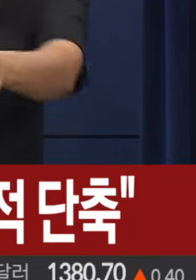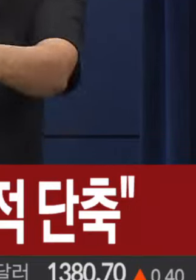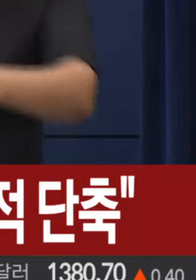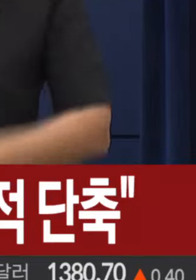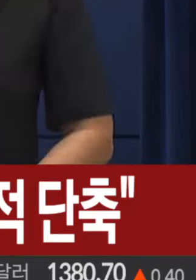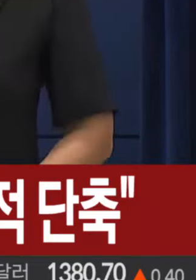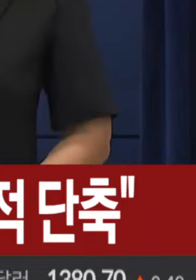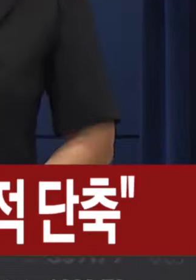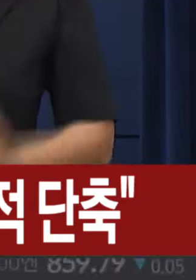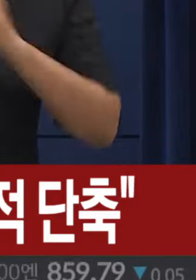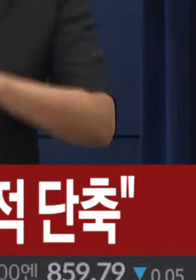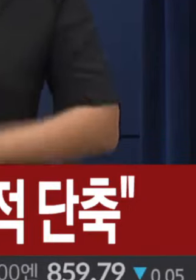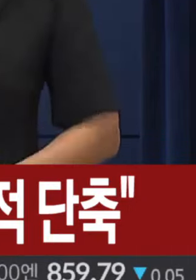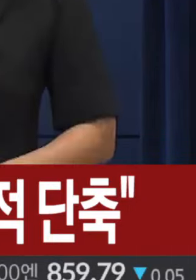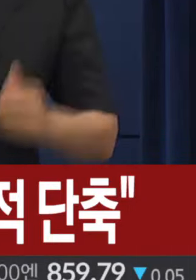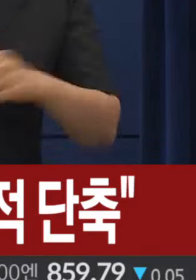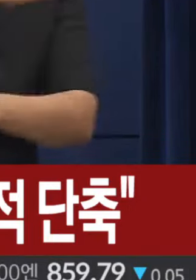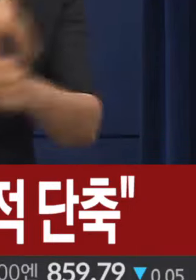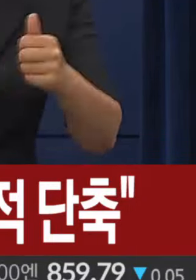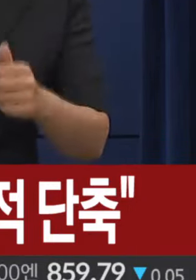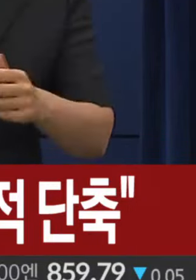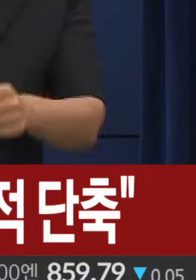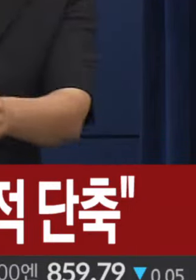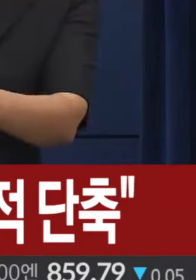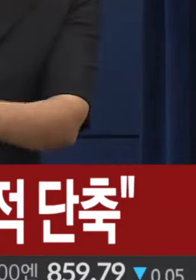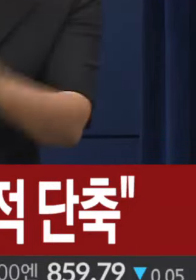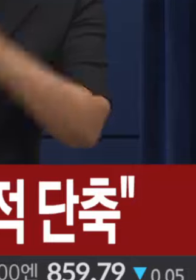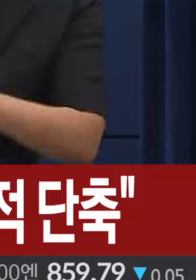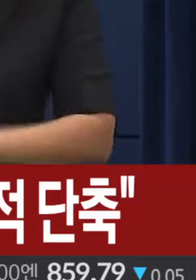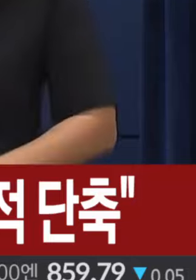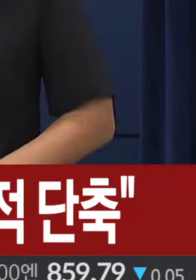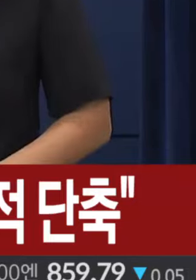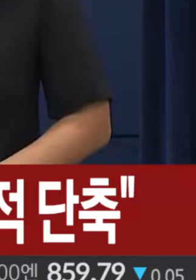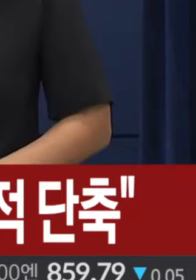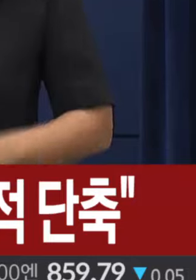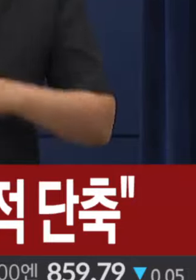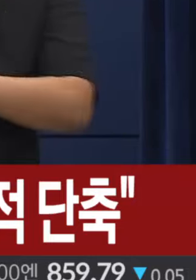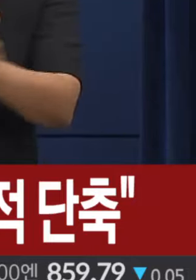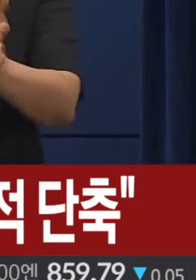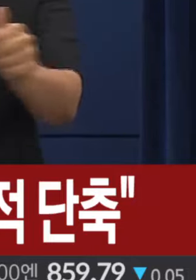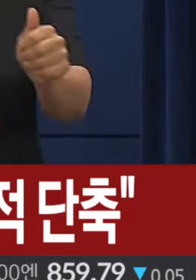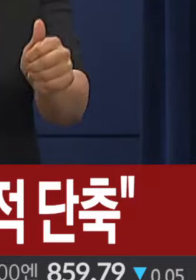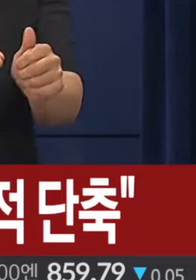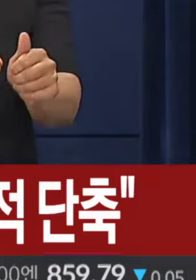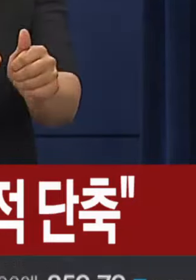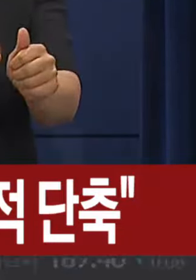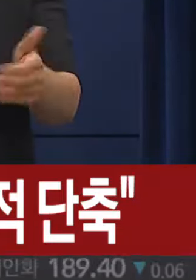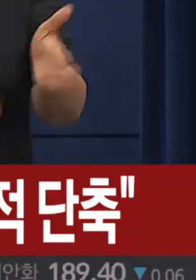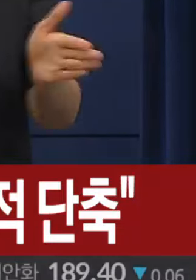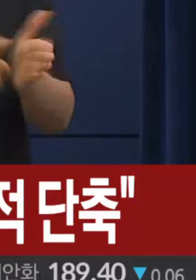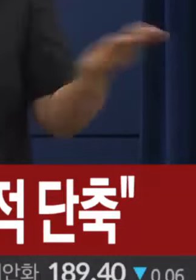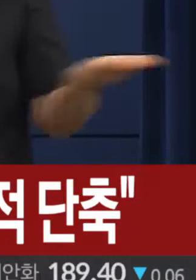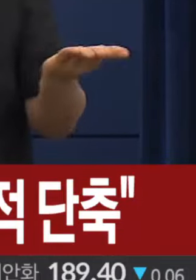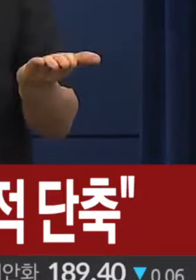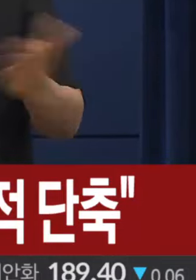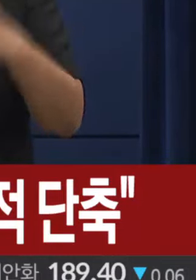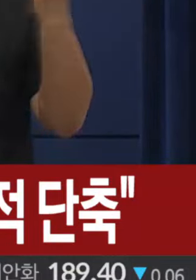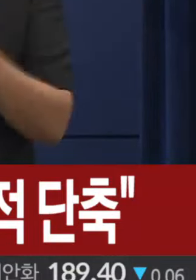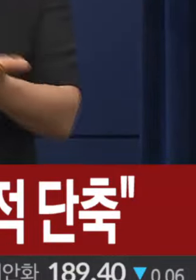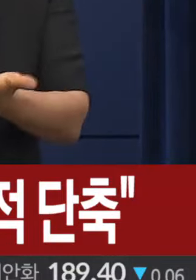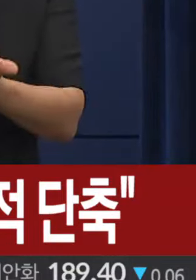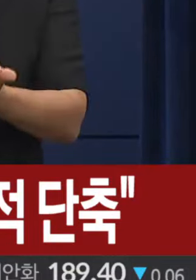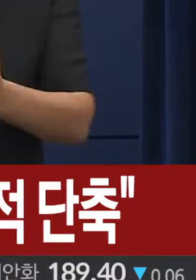더 나은 여건에서 양질의 수련을 받을 수 있도록 근무 여건을 대폭